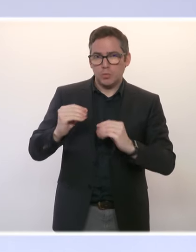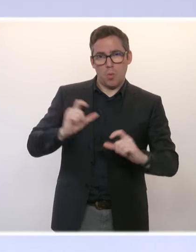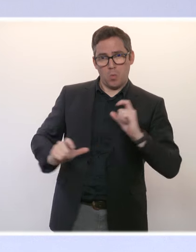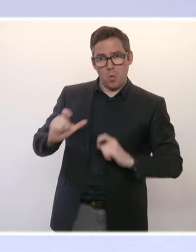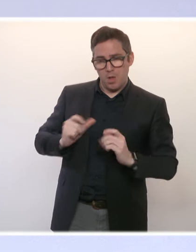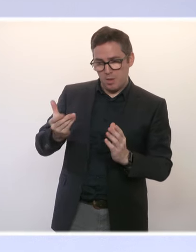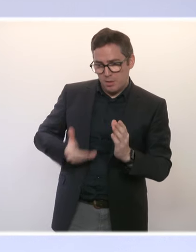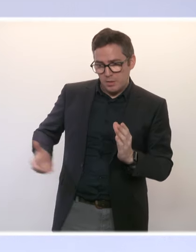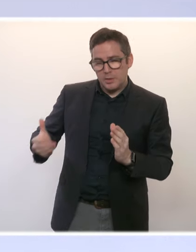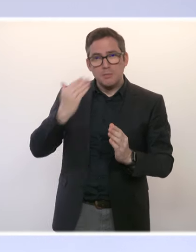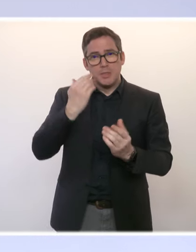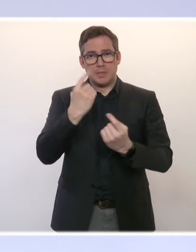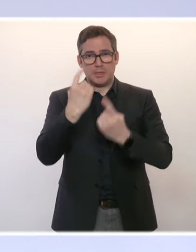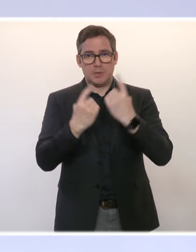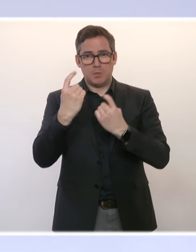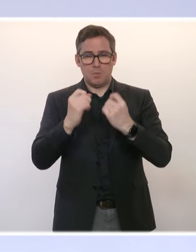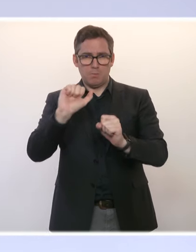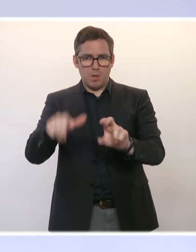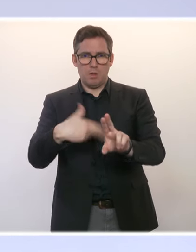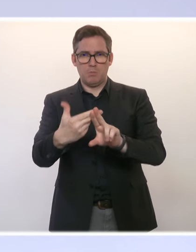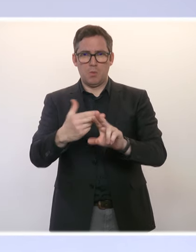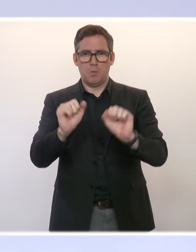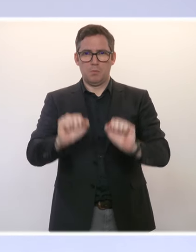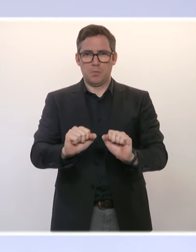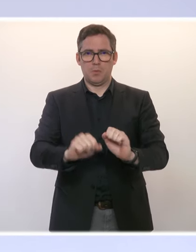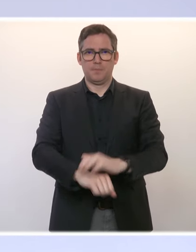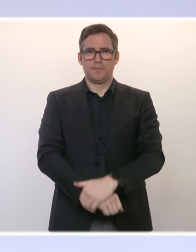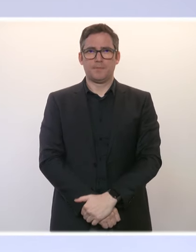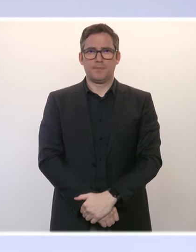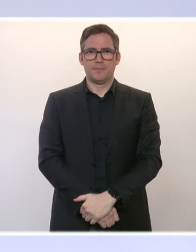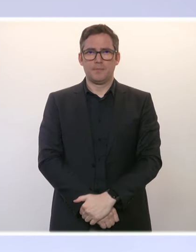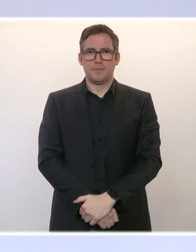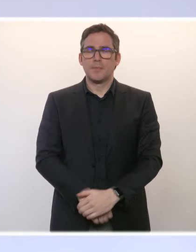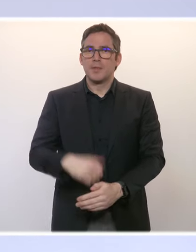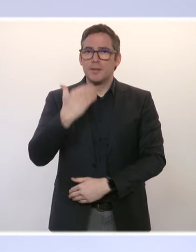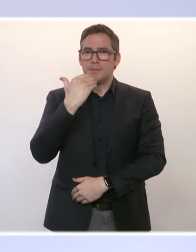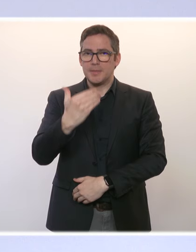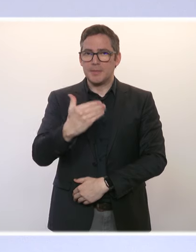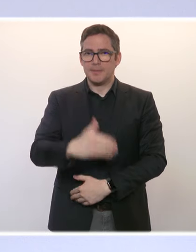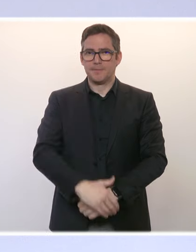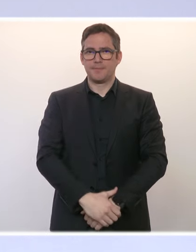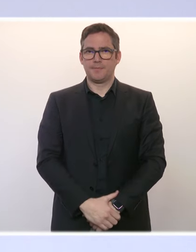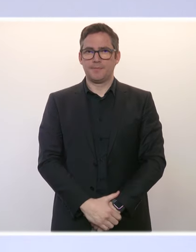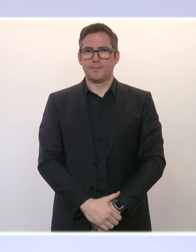pour répondre à vos questions les plus urgentes en attendant la semaine prochaine. Je vous remercie.